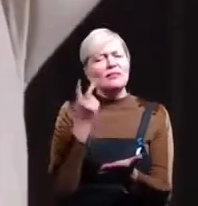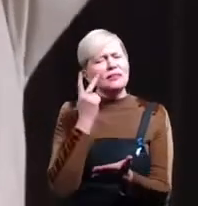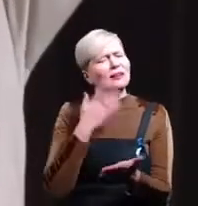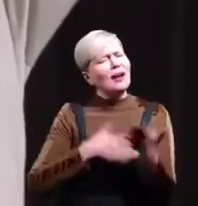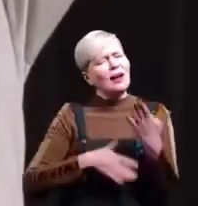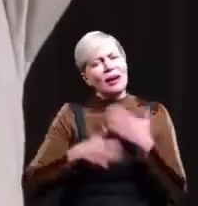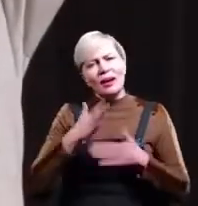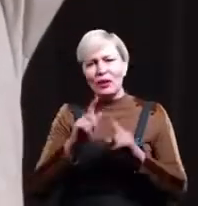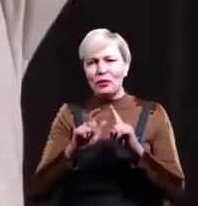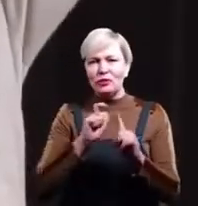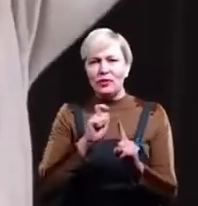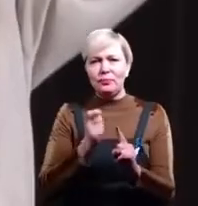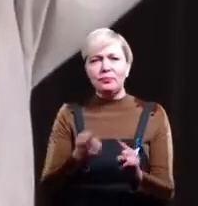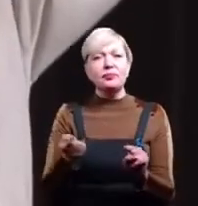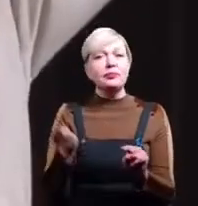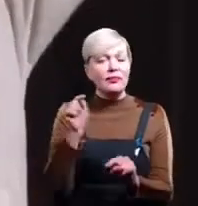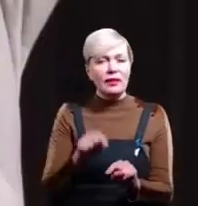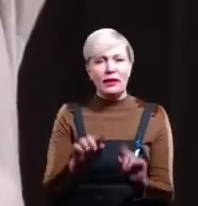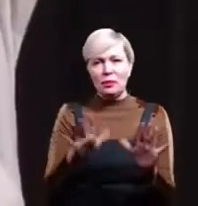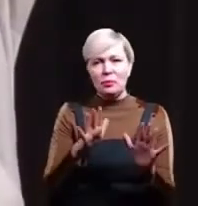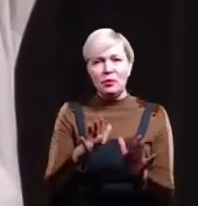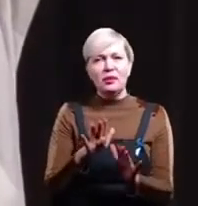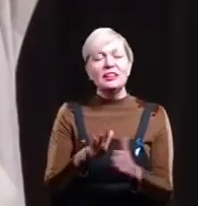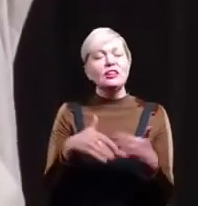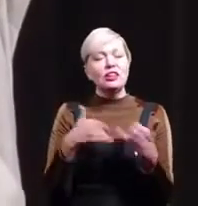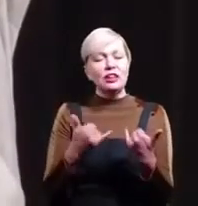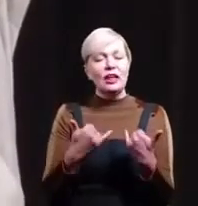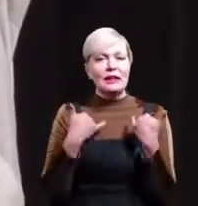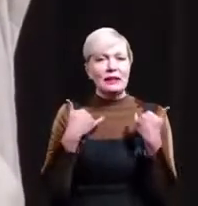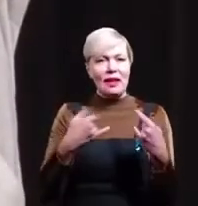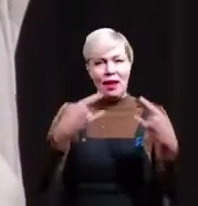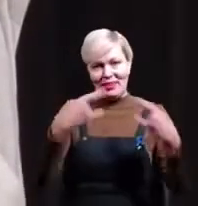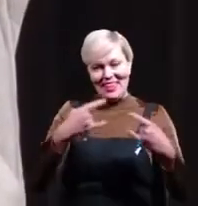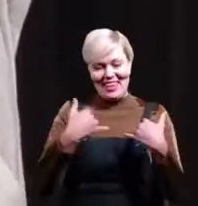Поэтому на данный момент мы сейчас для телезрителей повторяем